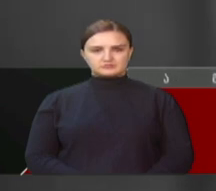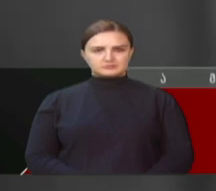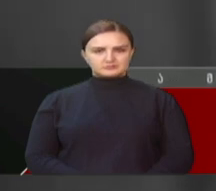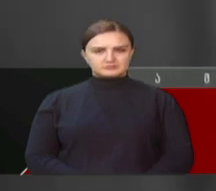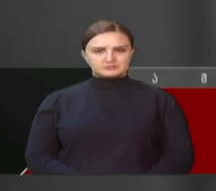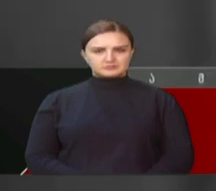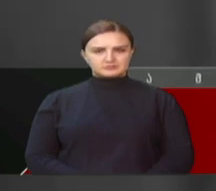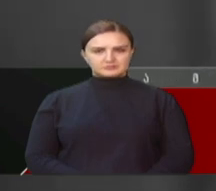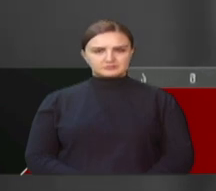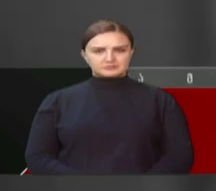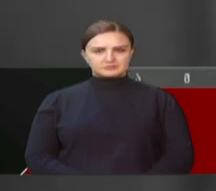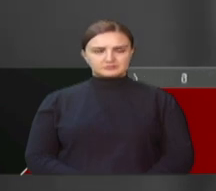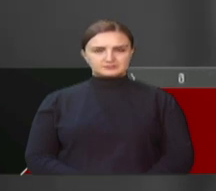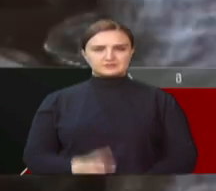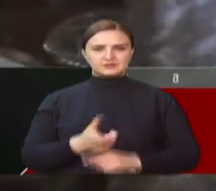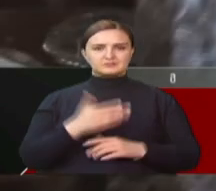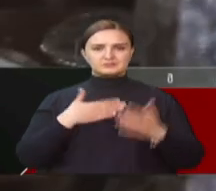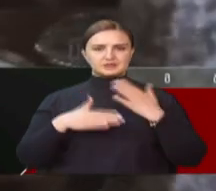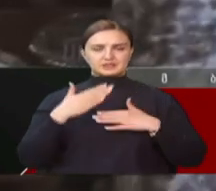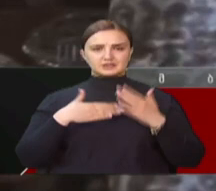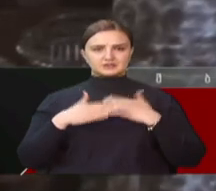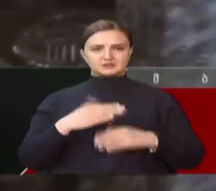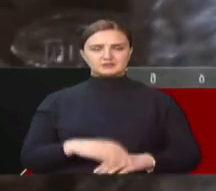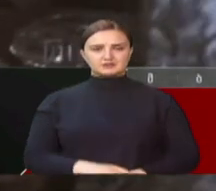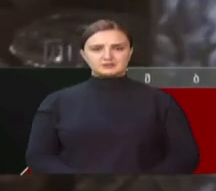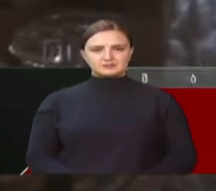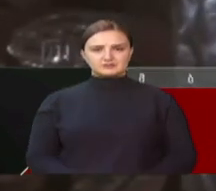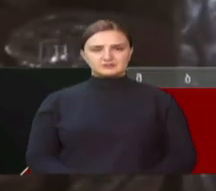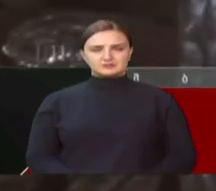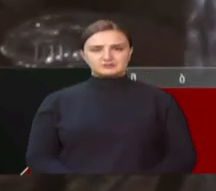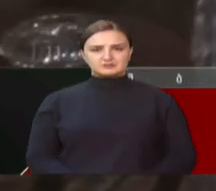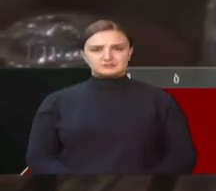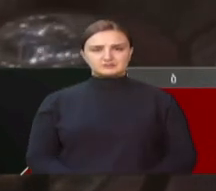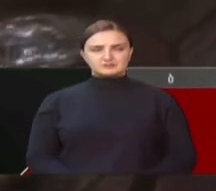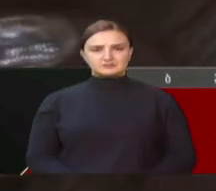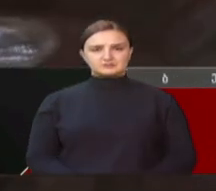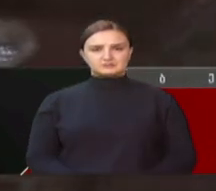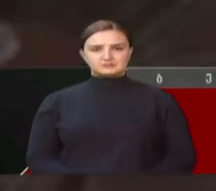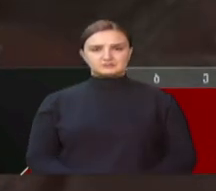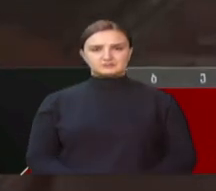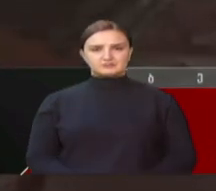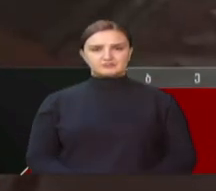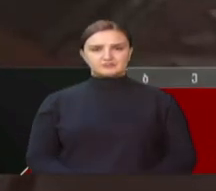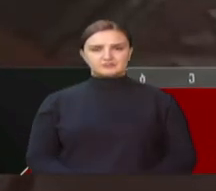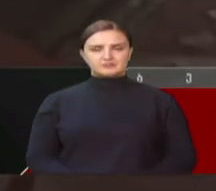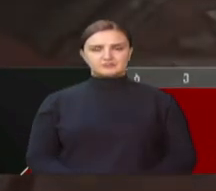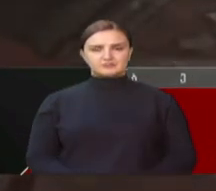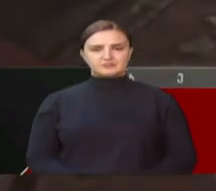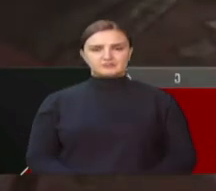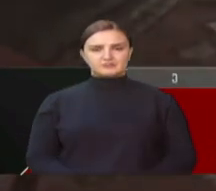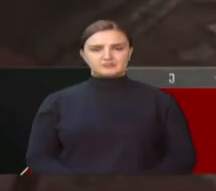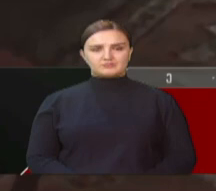აღარ დამში ჩემი საქმის გარდა. აი ძალიან მიხარია. დამაცა ეკა. სანდრო მანქანას მიდი. შენ ცოტას დაისვენებ. ვა, მანქანას მიდი